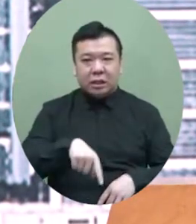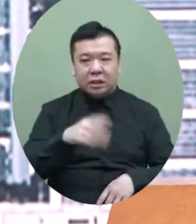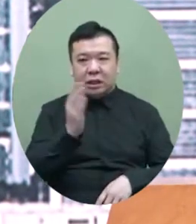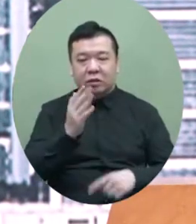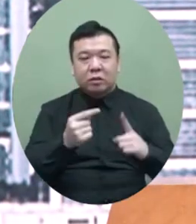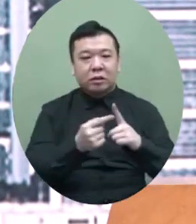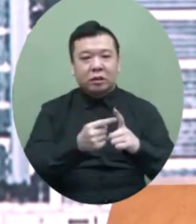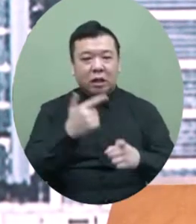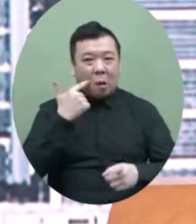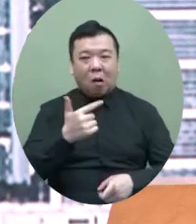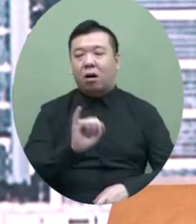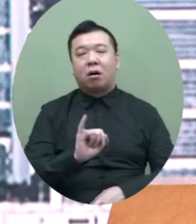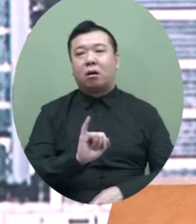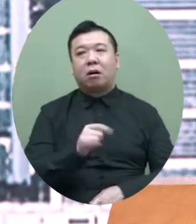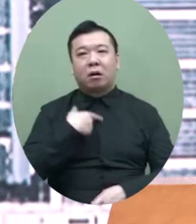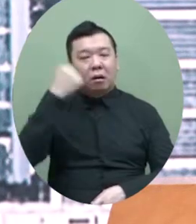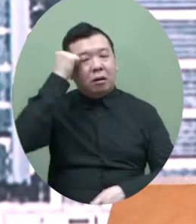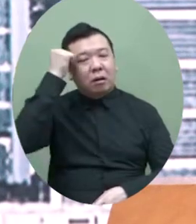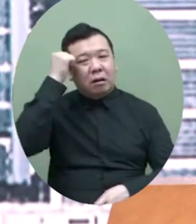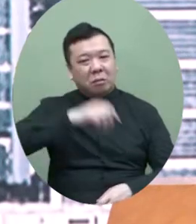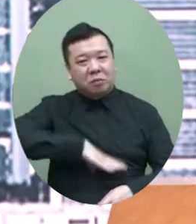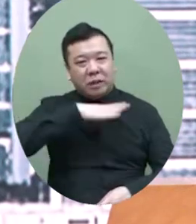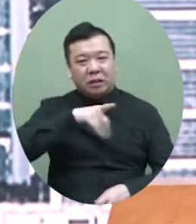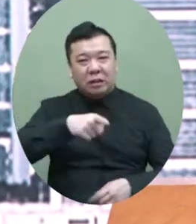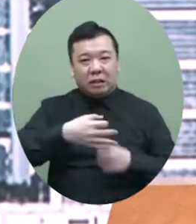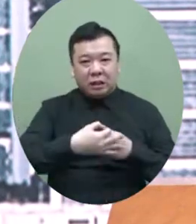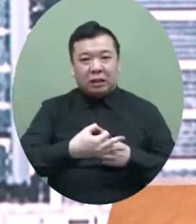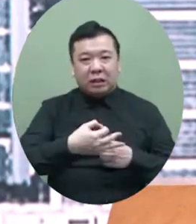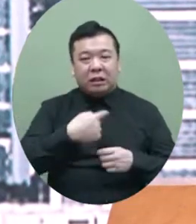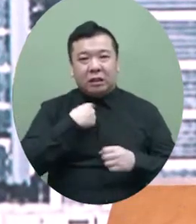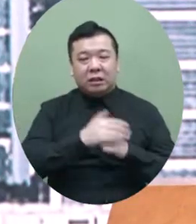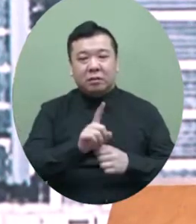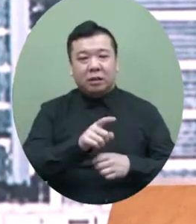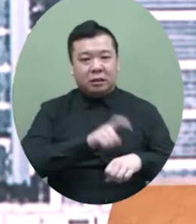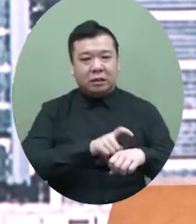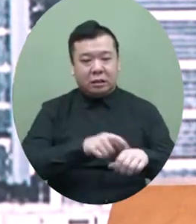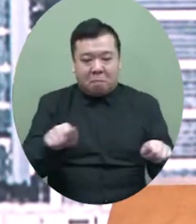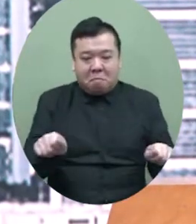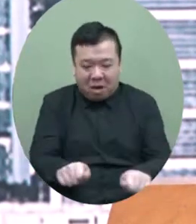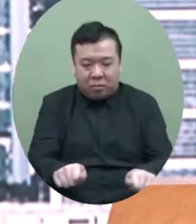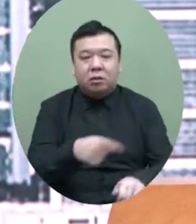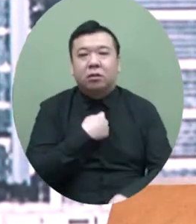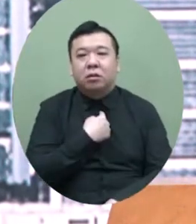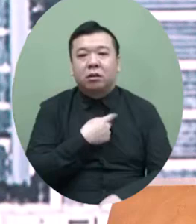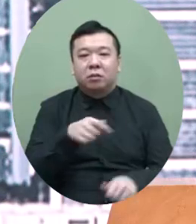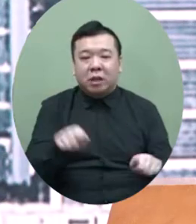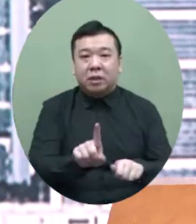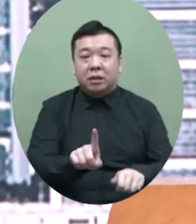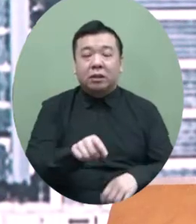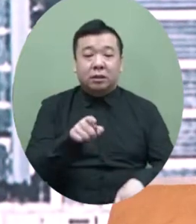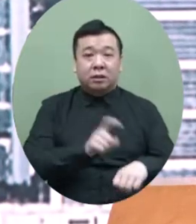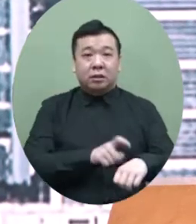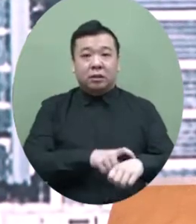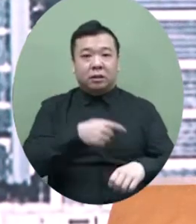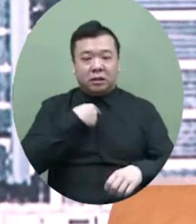啊。太多咧，我哋係難以可以滿足到第3個要求，就係時間要壓縮。而家壓縮咗個時間